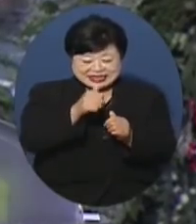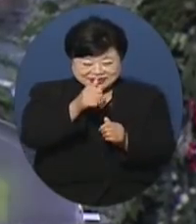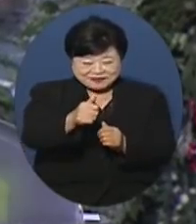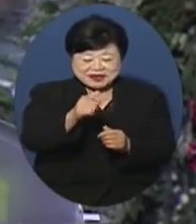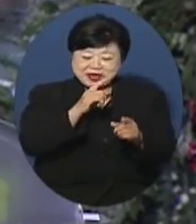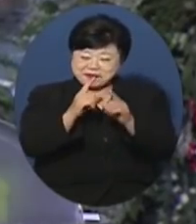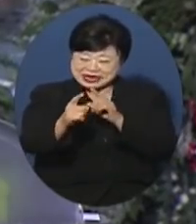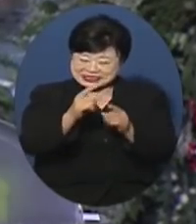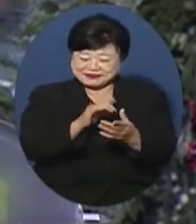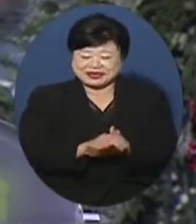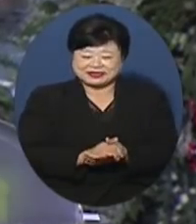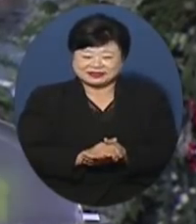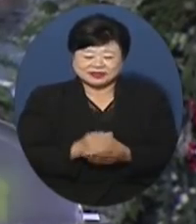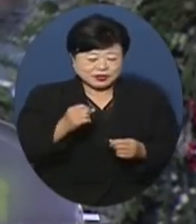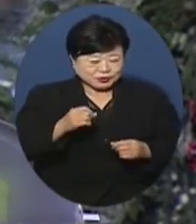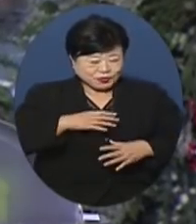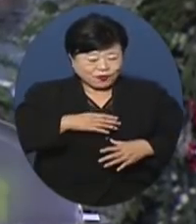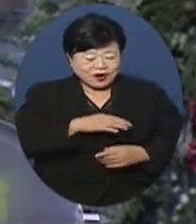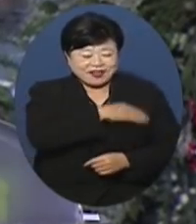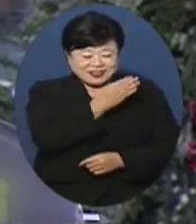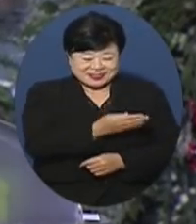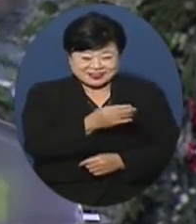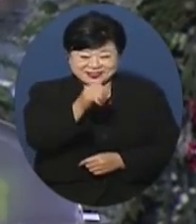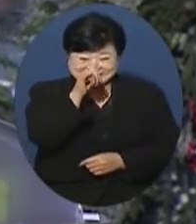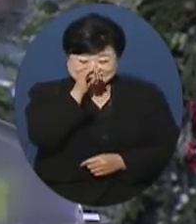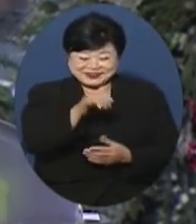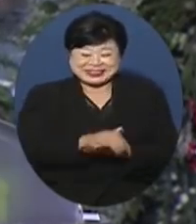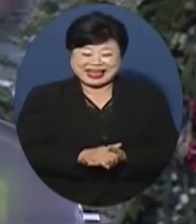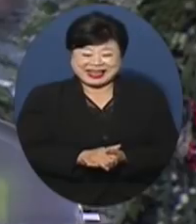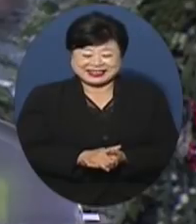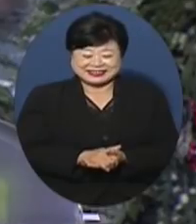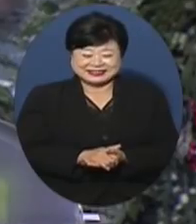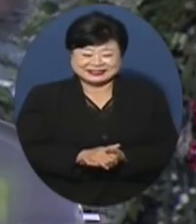하나님의 말씀에는 놀라운 능력이 있습니다.